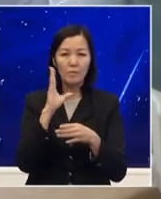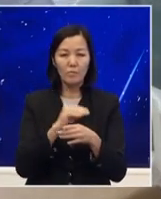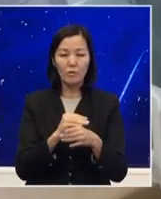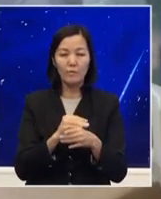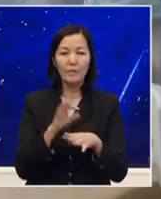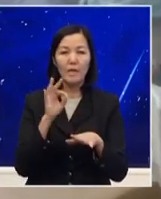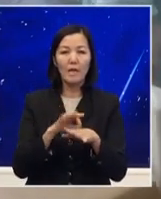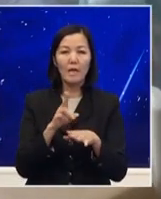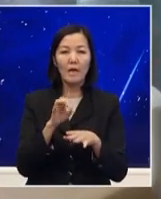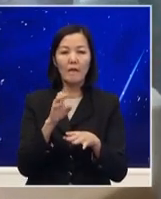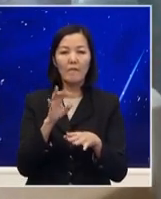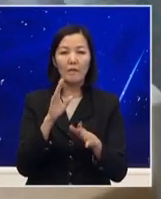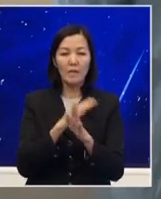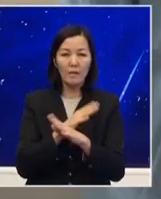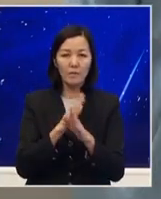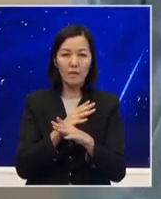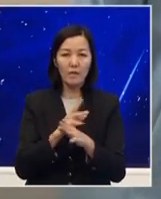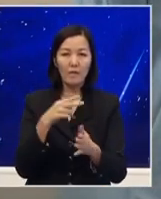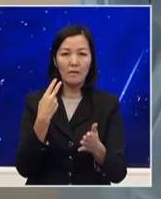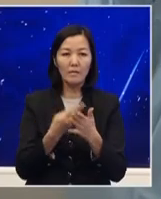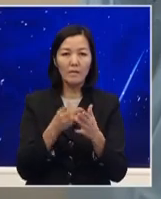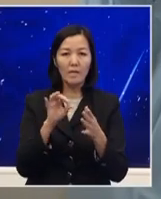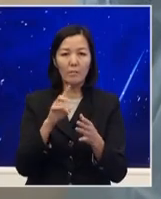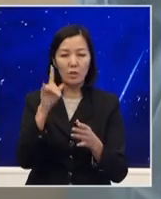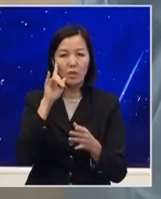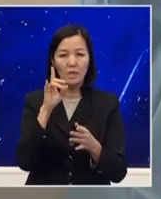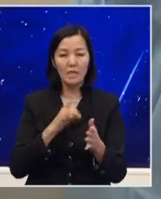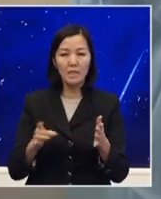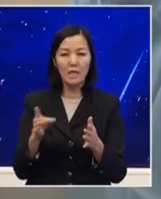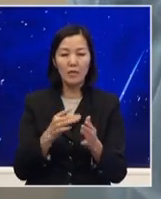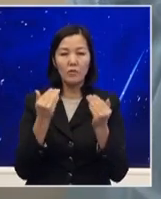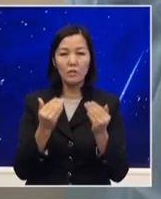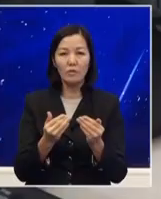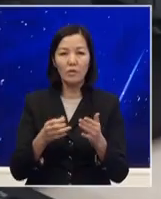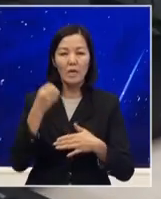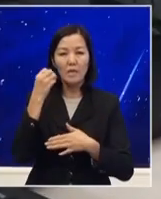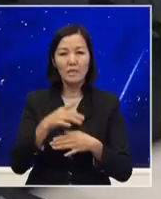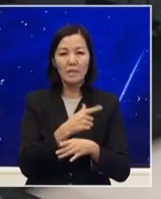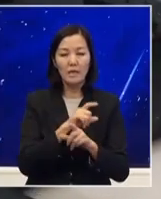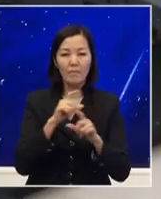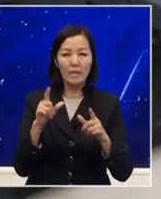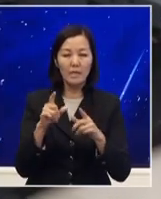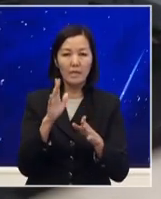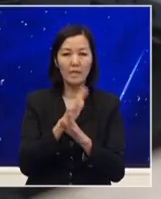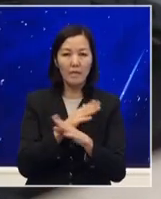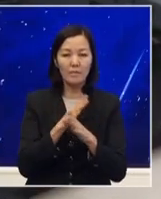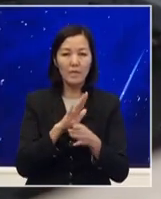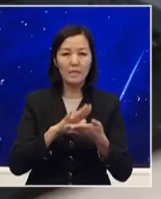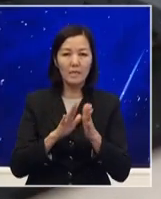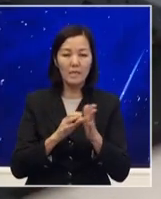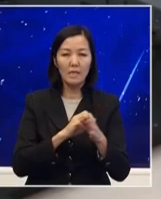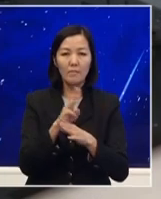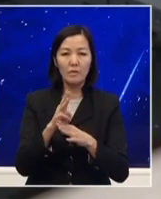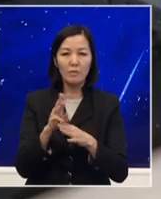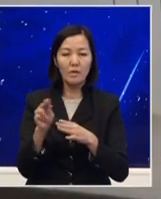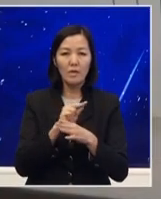больных коронавирусом капшагайцев госпитализировали в Енбекши, Казахский район. Сегодня же центральная больница Капшагая в состоянии обеспечить должным